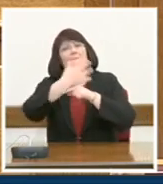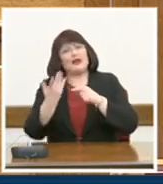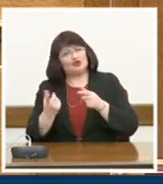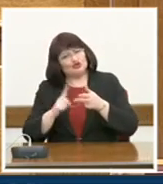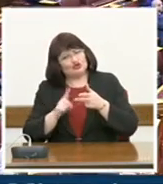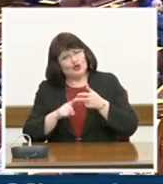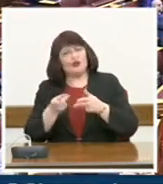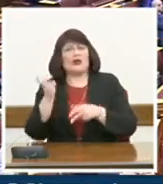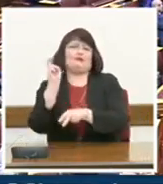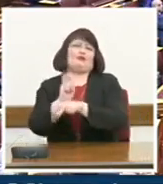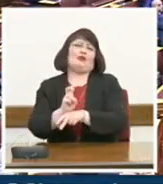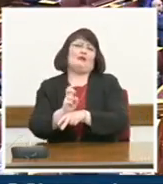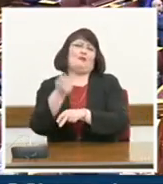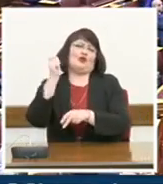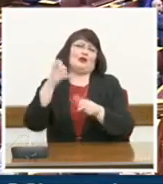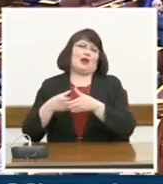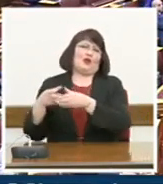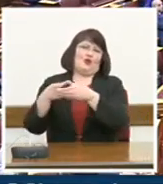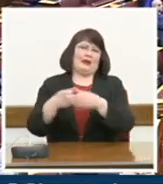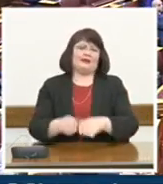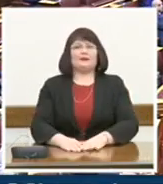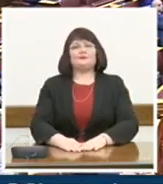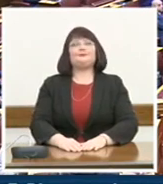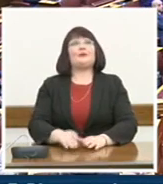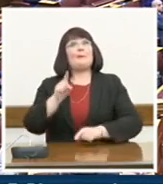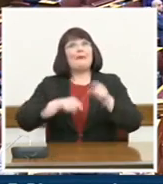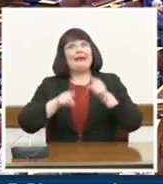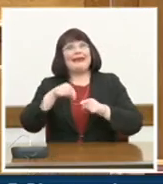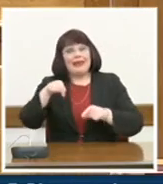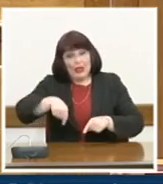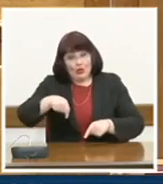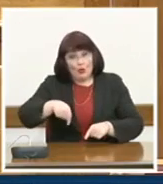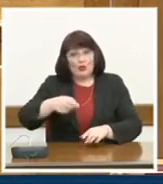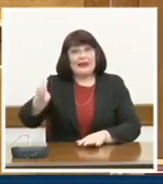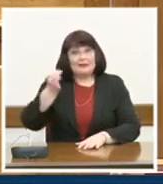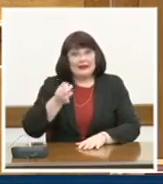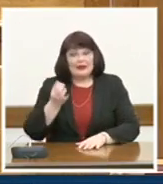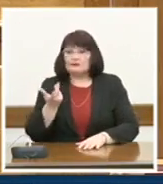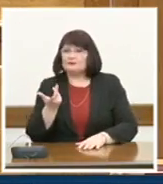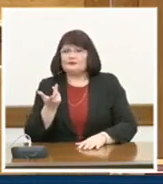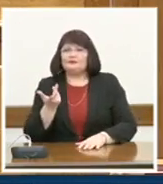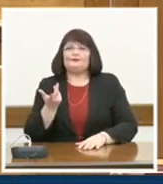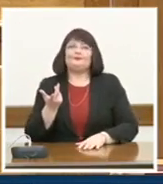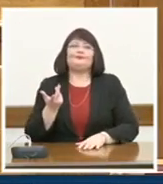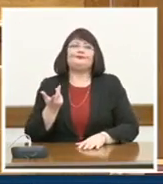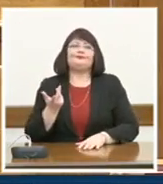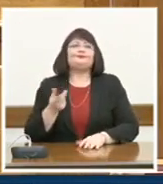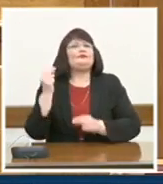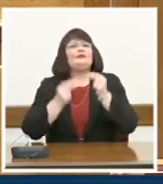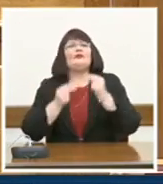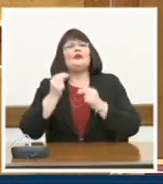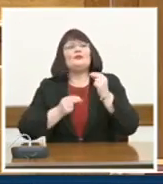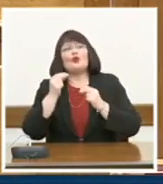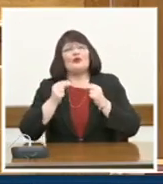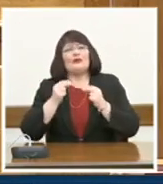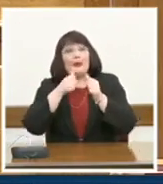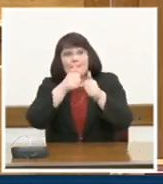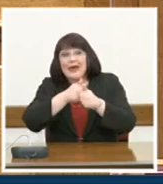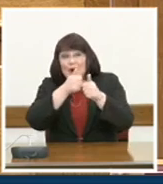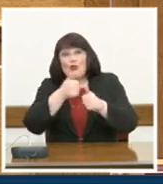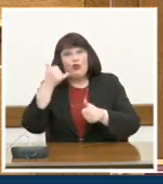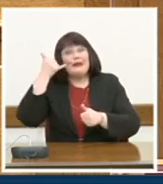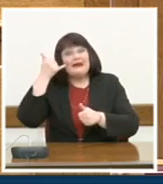υπόλοιπα. Φτάσατε στο σημείο κάποιοι εδώ μέσα να λέτε ότι το πρόβλημα των παρακολουθήσεων είναι